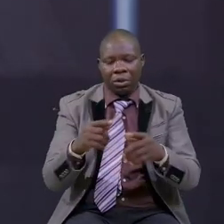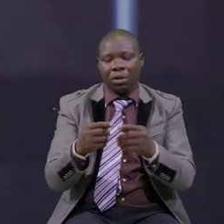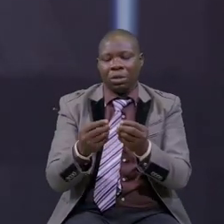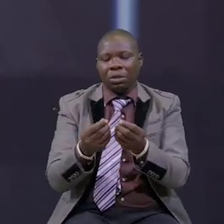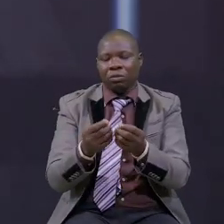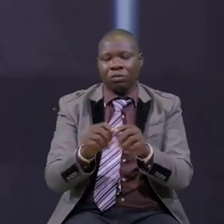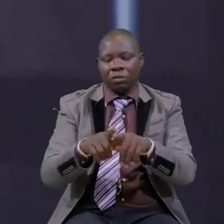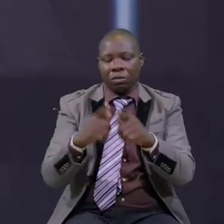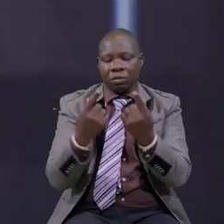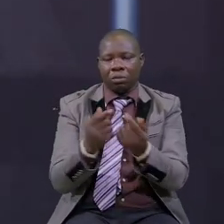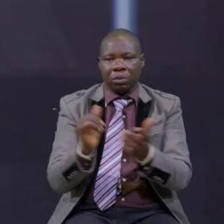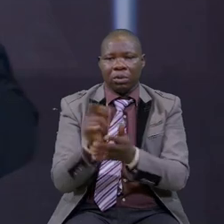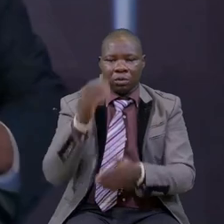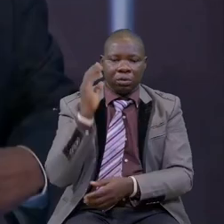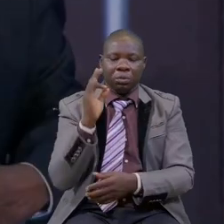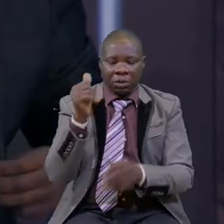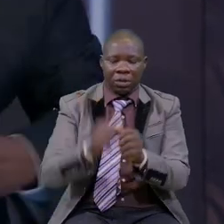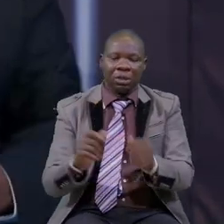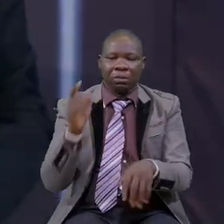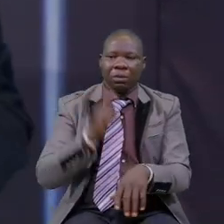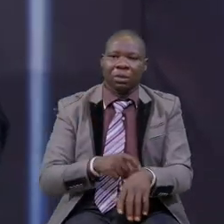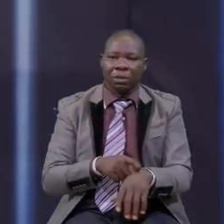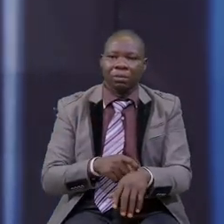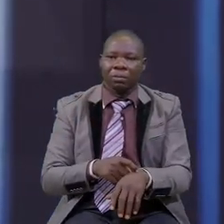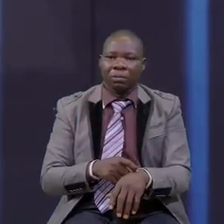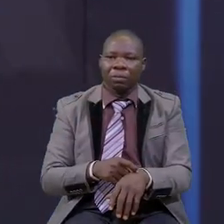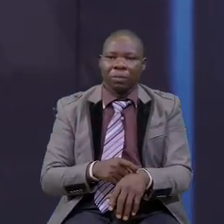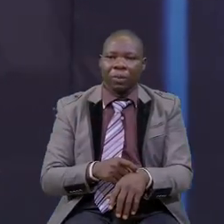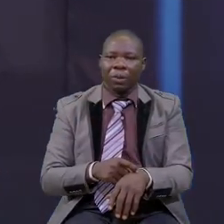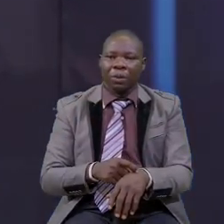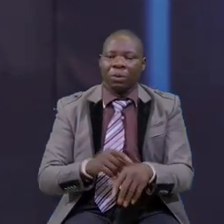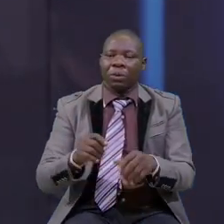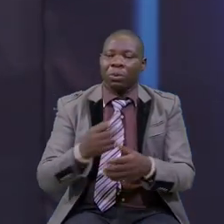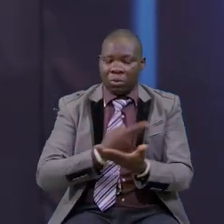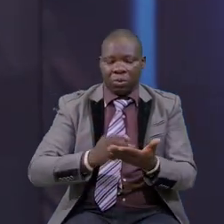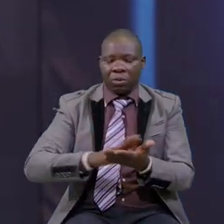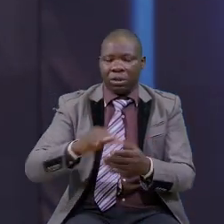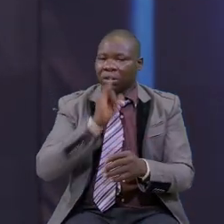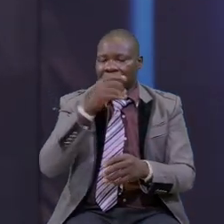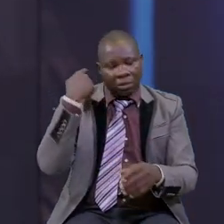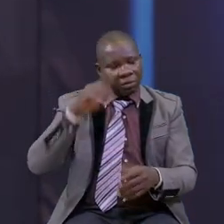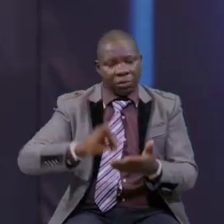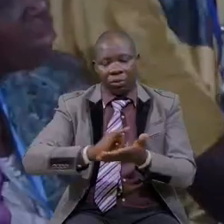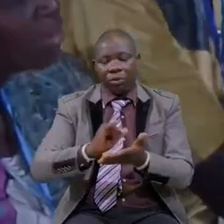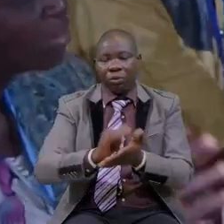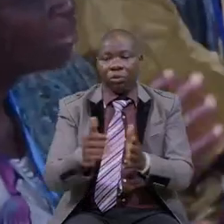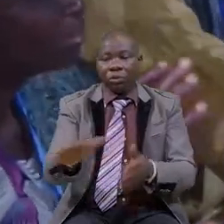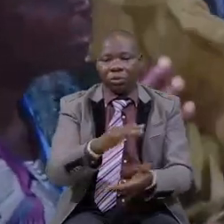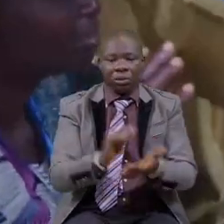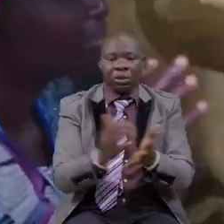prêches chaque fois. La sainteté, c'est pour ceux qui veulent voir Dieu. Qui veut voir Dieu ici au dernier